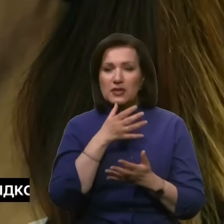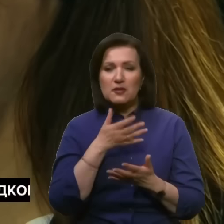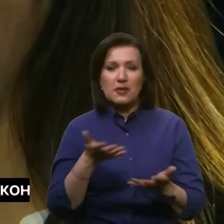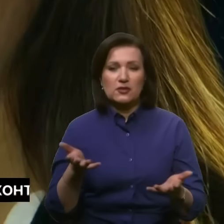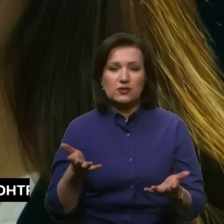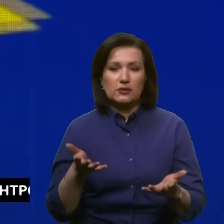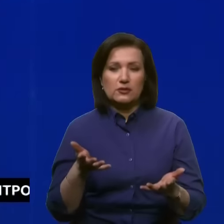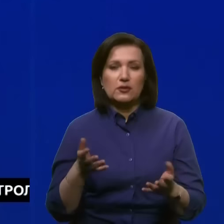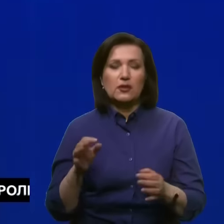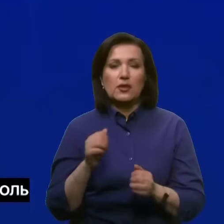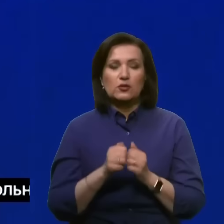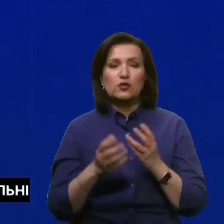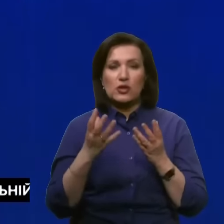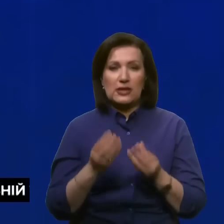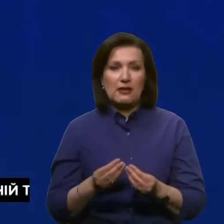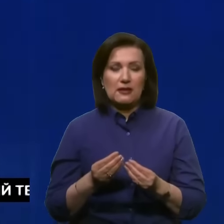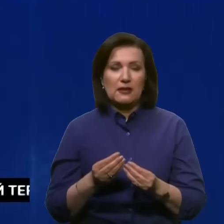часу